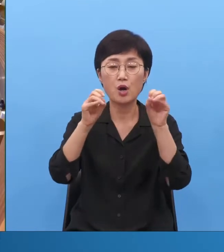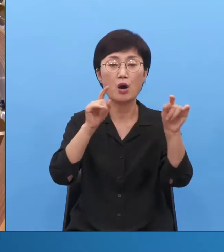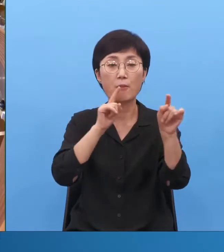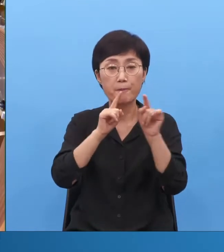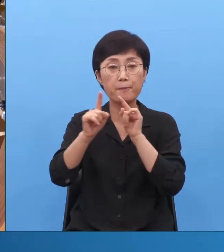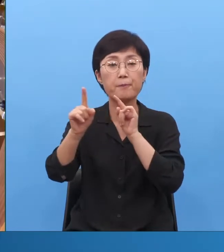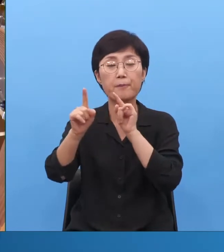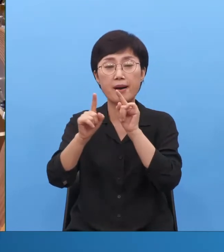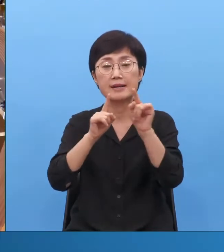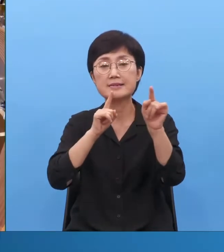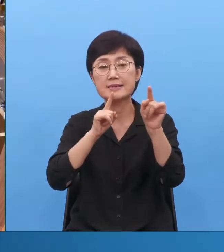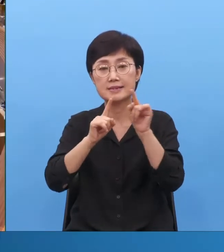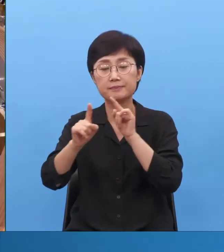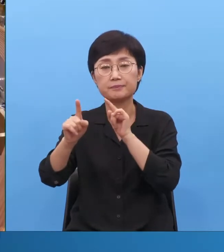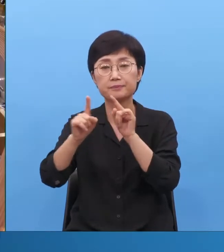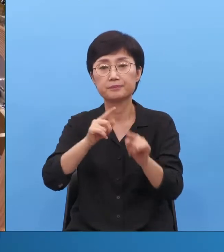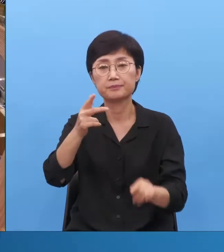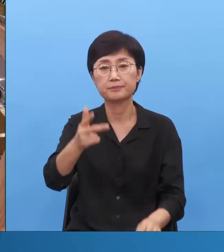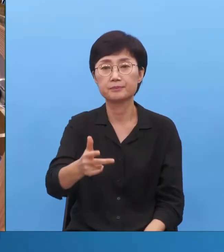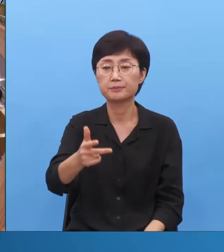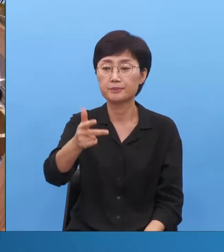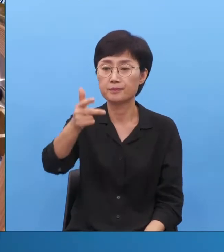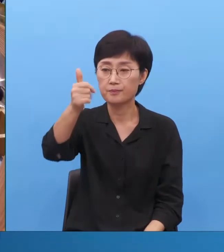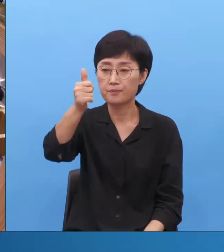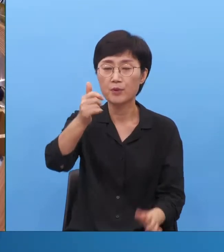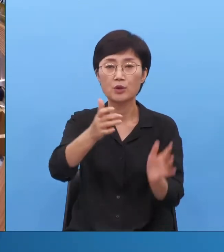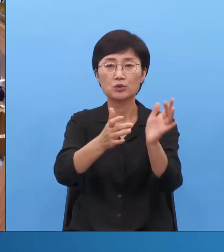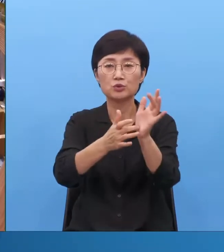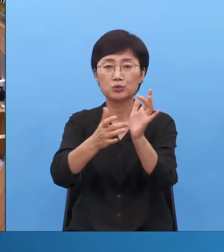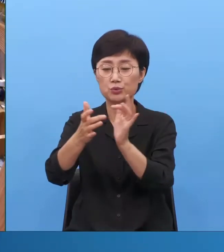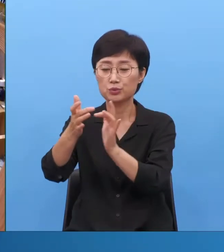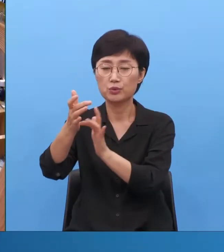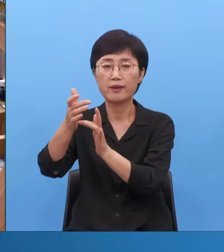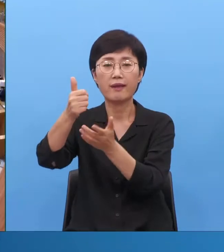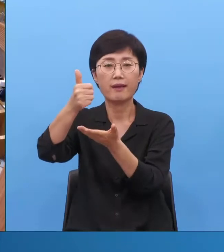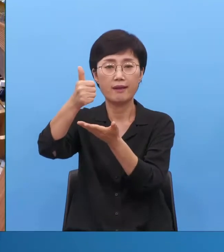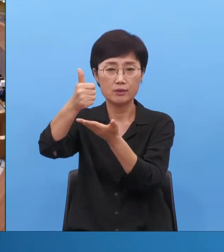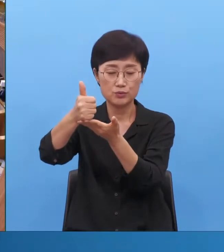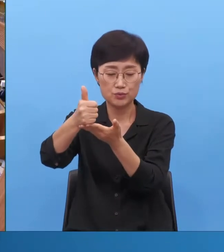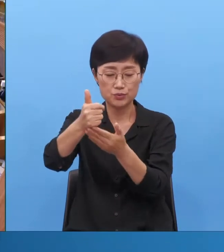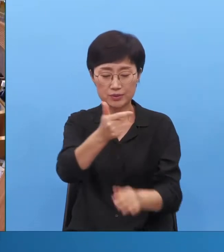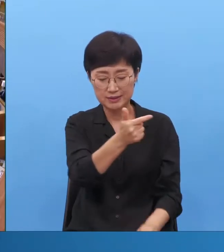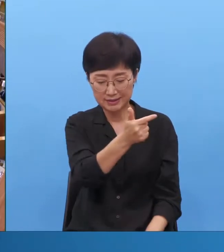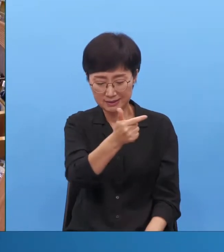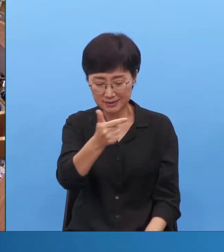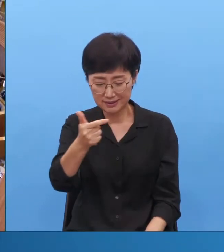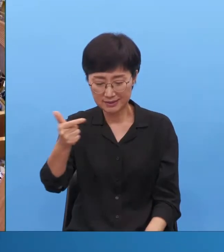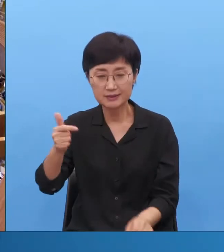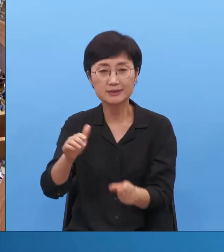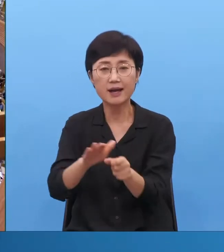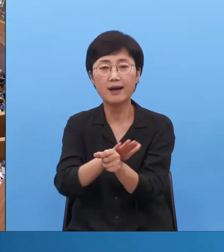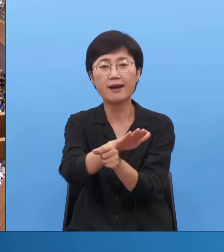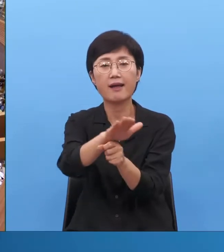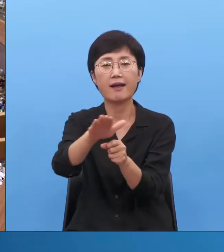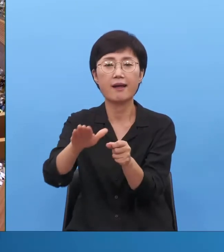예부터 전한 말씀 주 예수